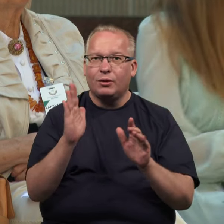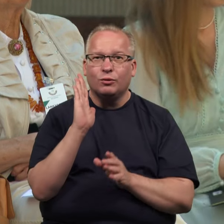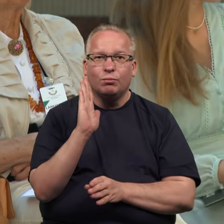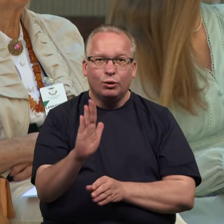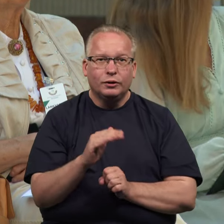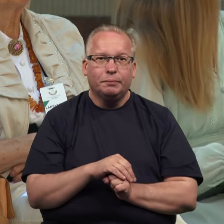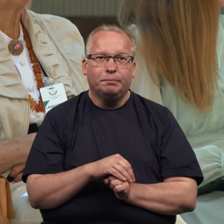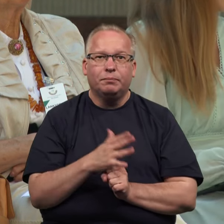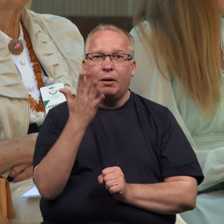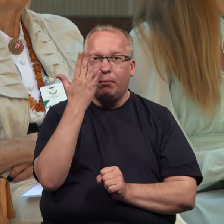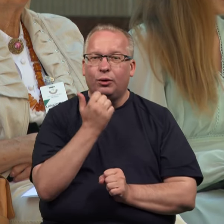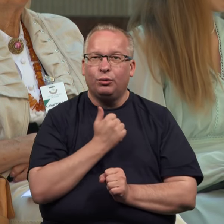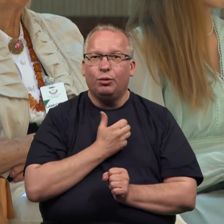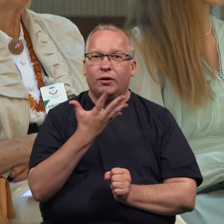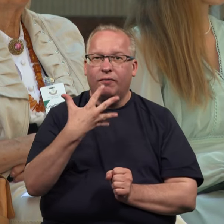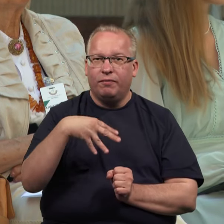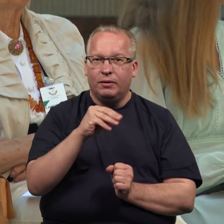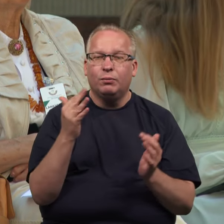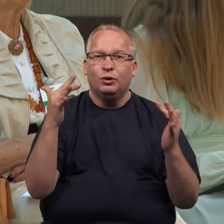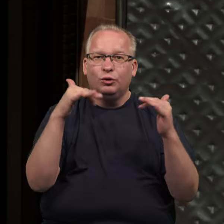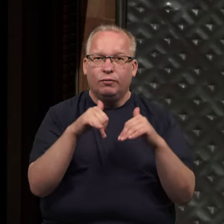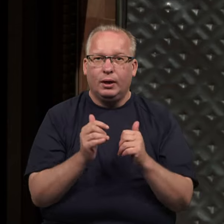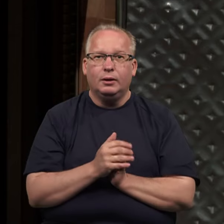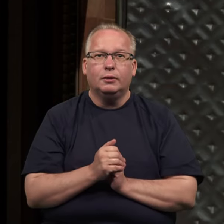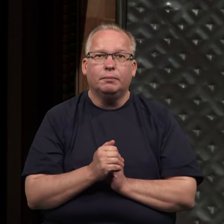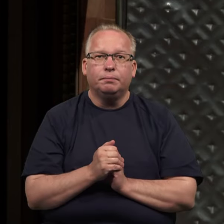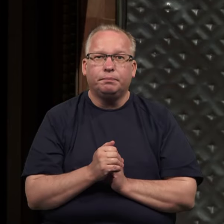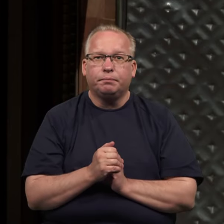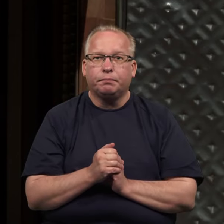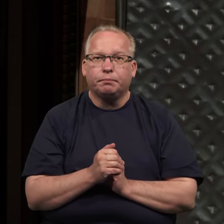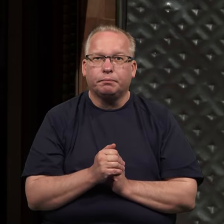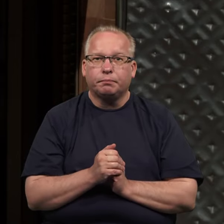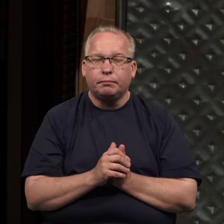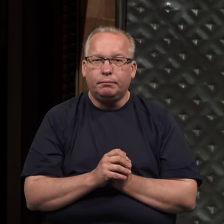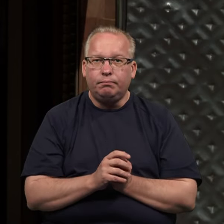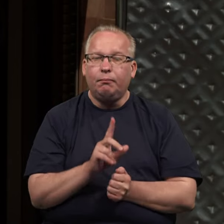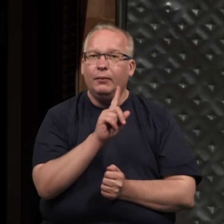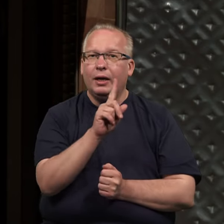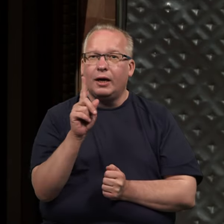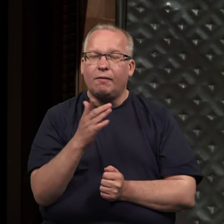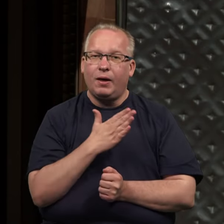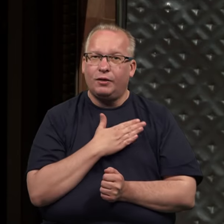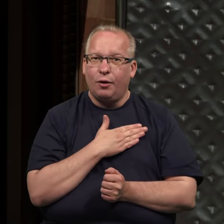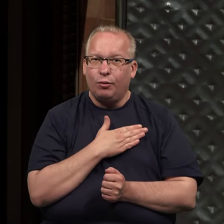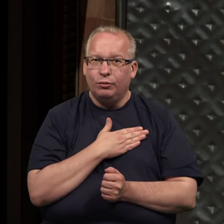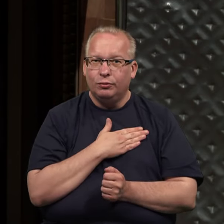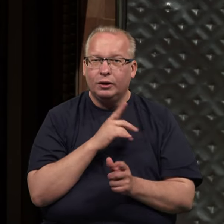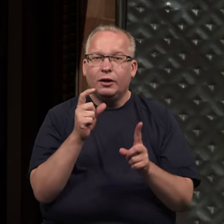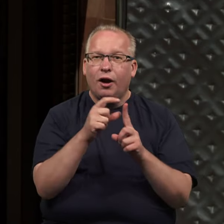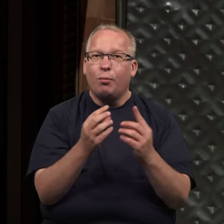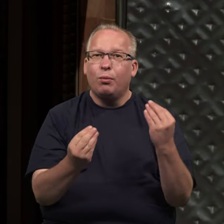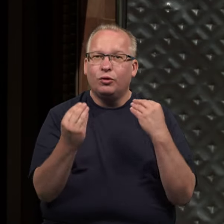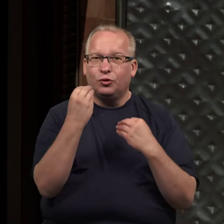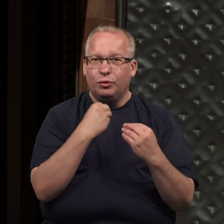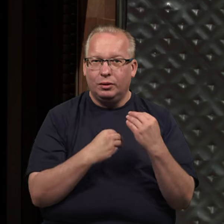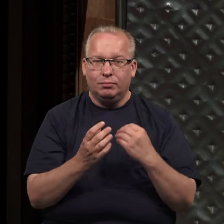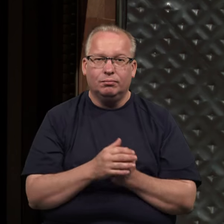manyčiau, turėtų visus suvienyti. Į kiekvieną krūtinę o žodį